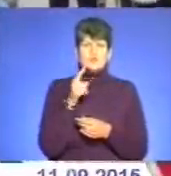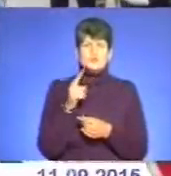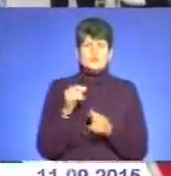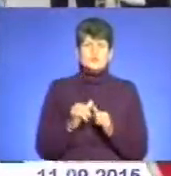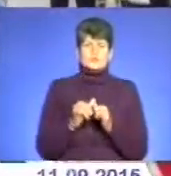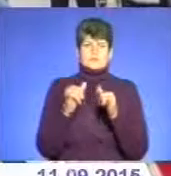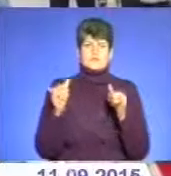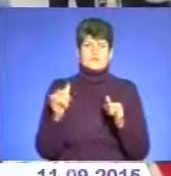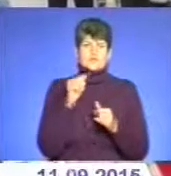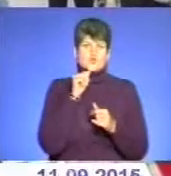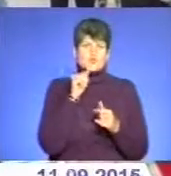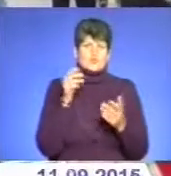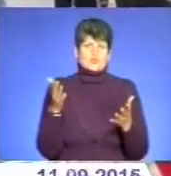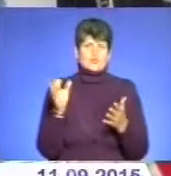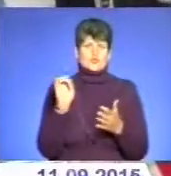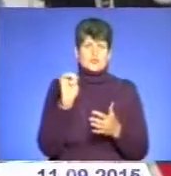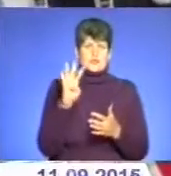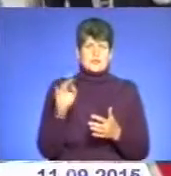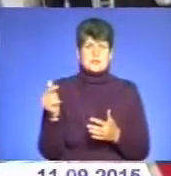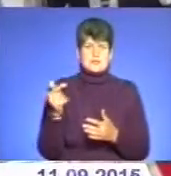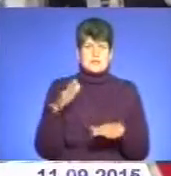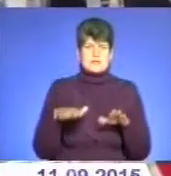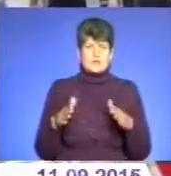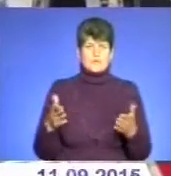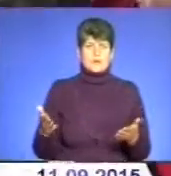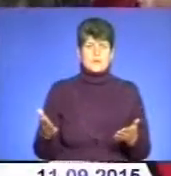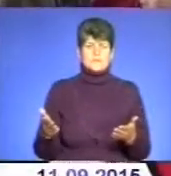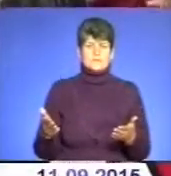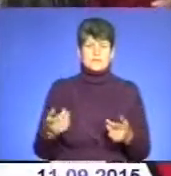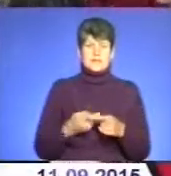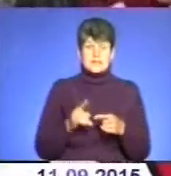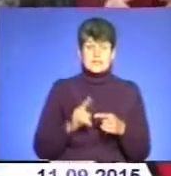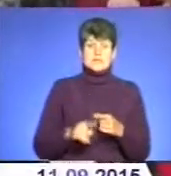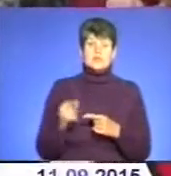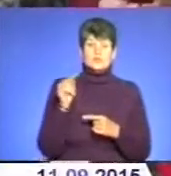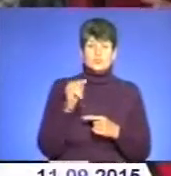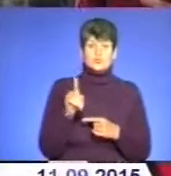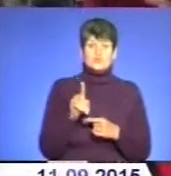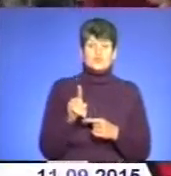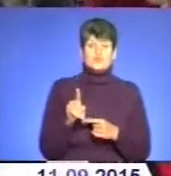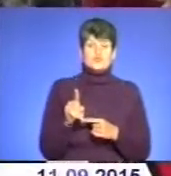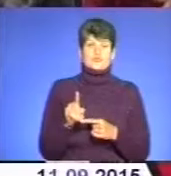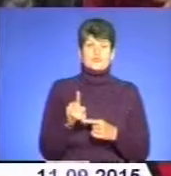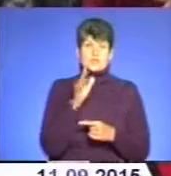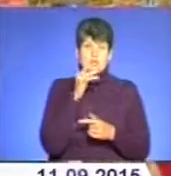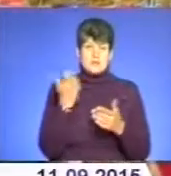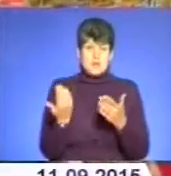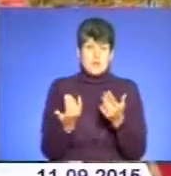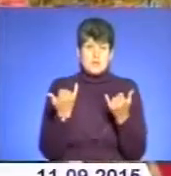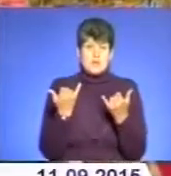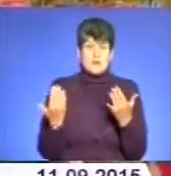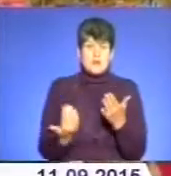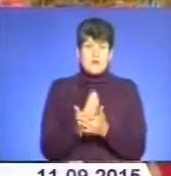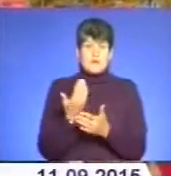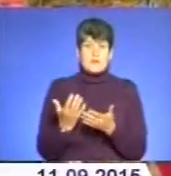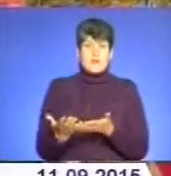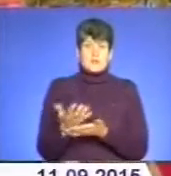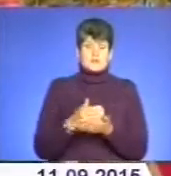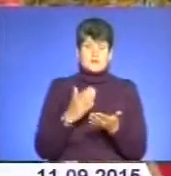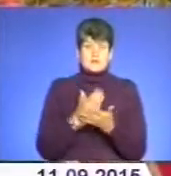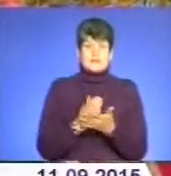ціні цукор – по 14 гривень за кілограм. І це попри те, що час нового врожаю. Ціни, я вам скажу, що в